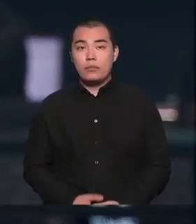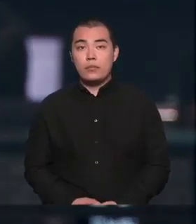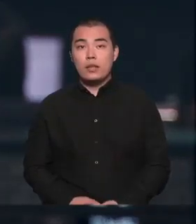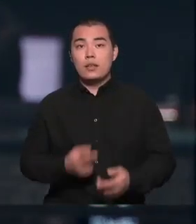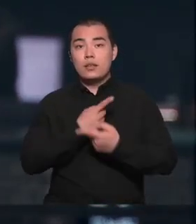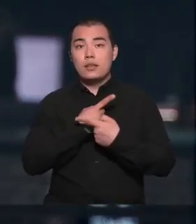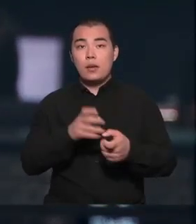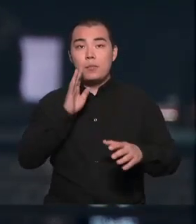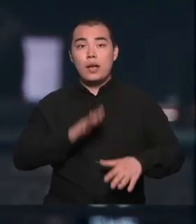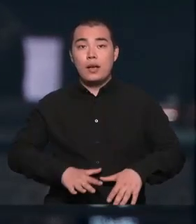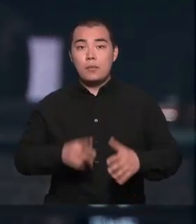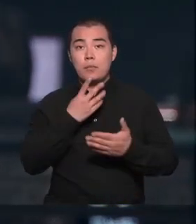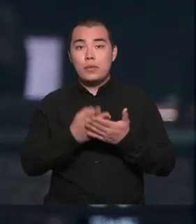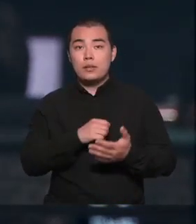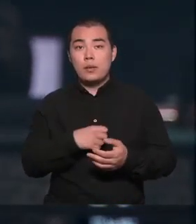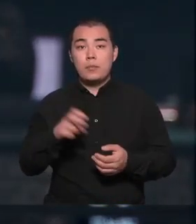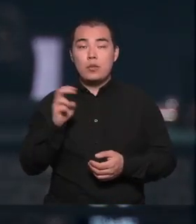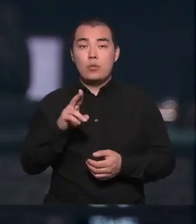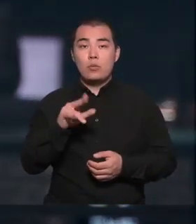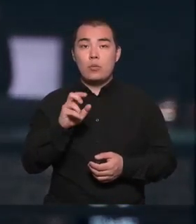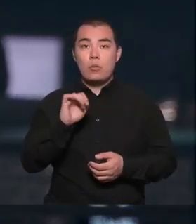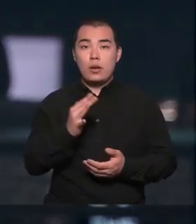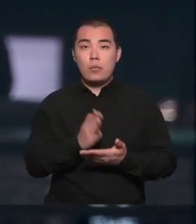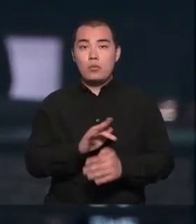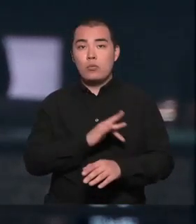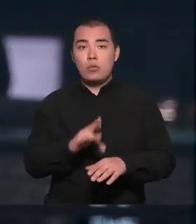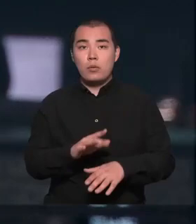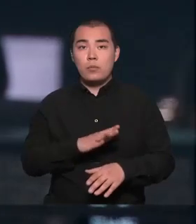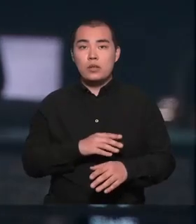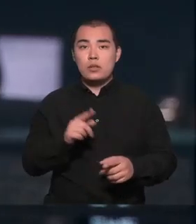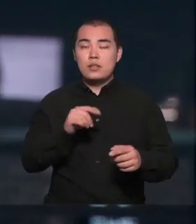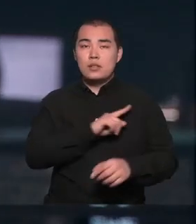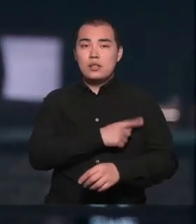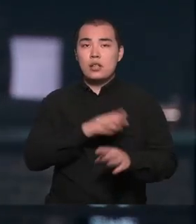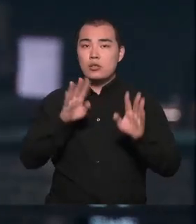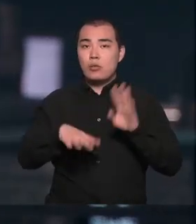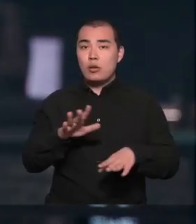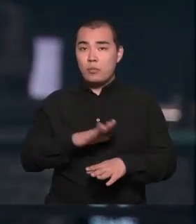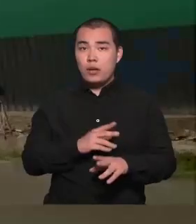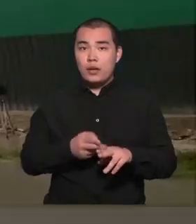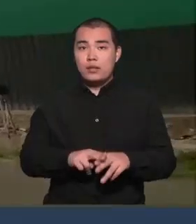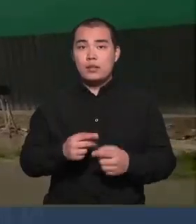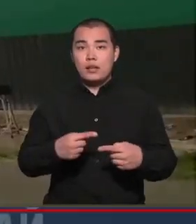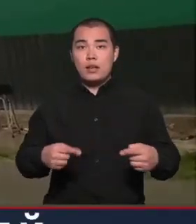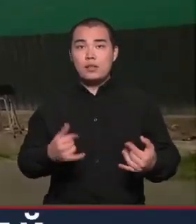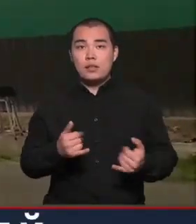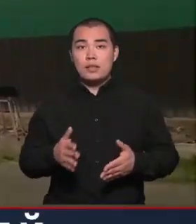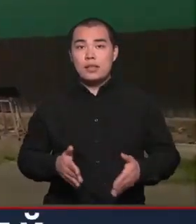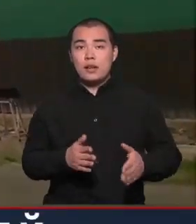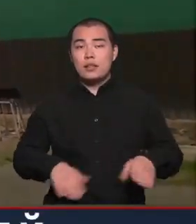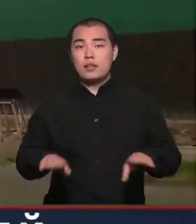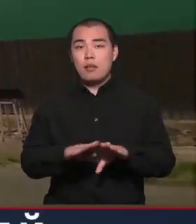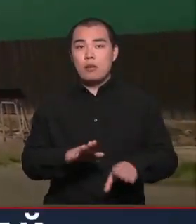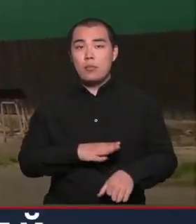сообщение о стихийном бедствии приходят из Дубая на город обрушились сильные дожди в результате некоторых из них трассы